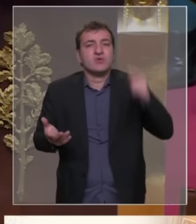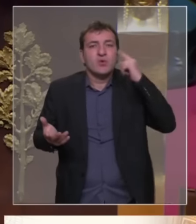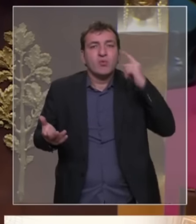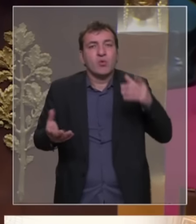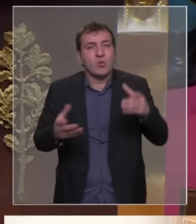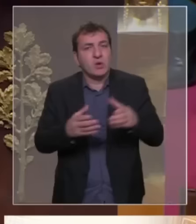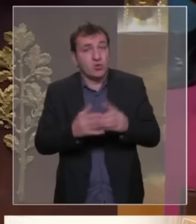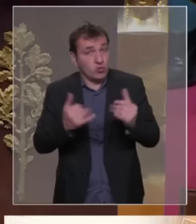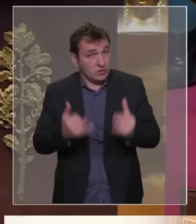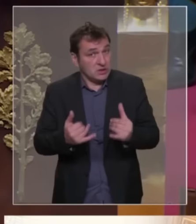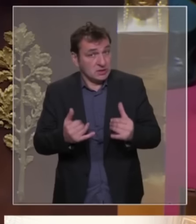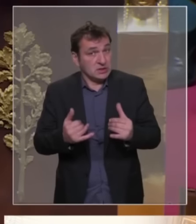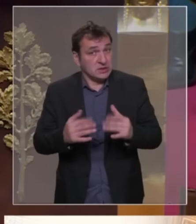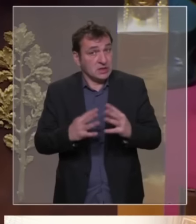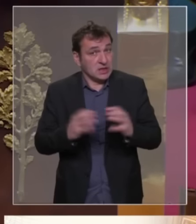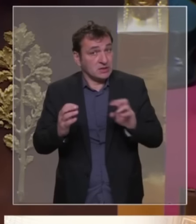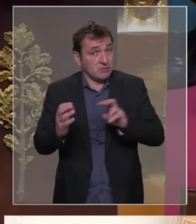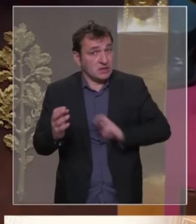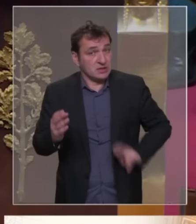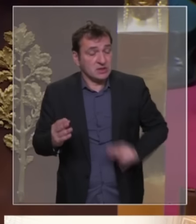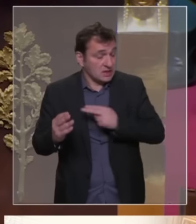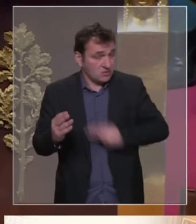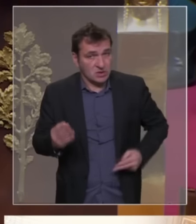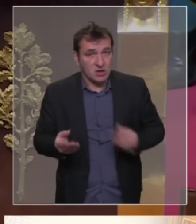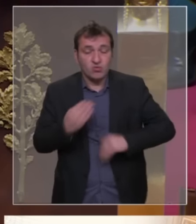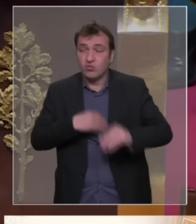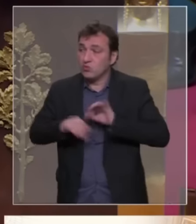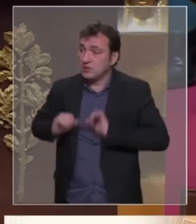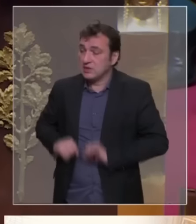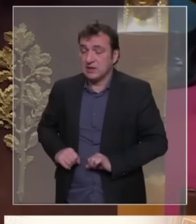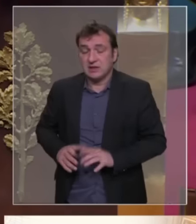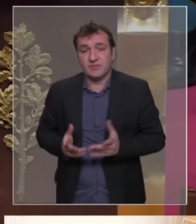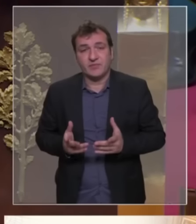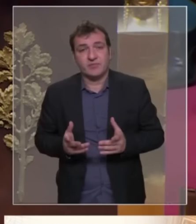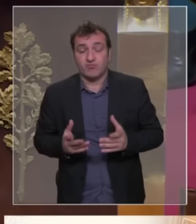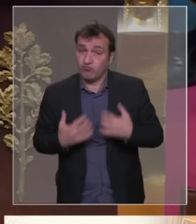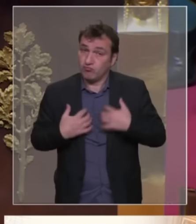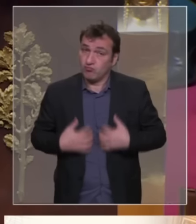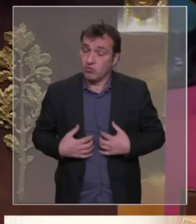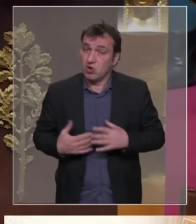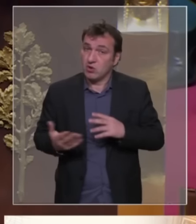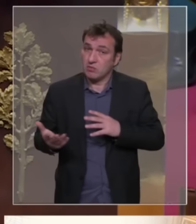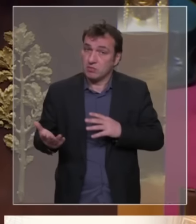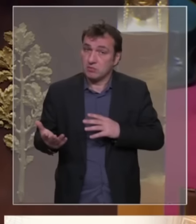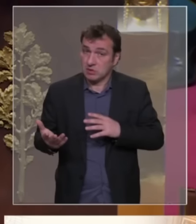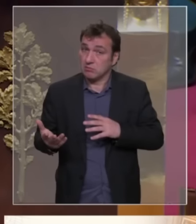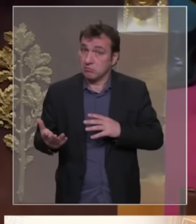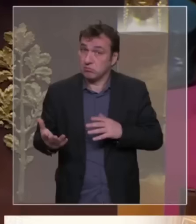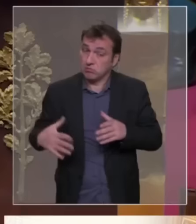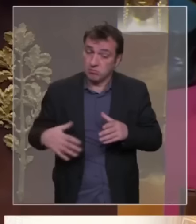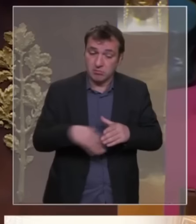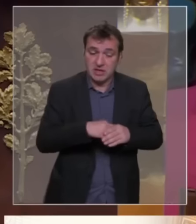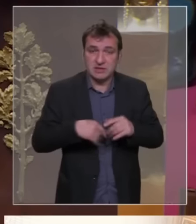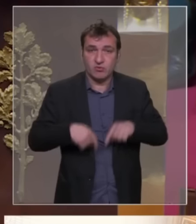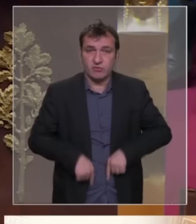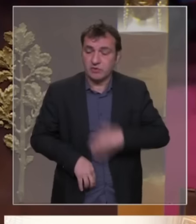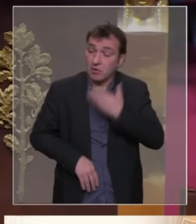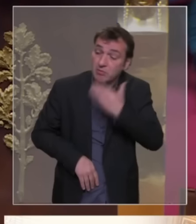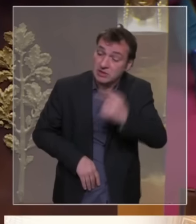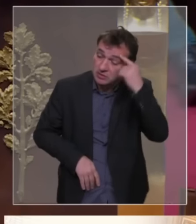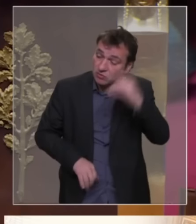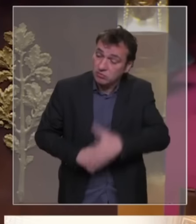à l'Assemblée nationale ou au Sénat, dont certains membres sont désormais membres du gouvernement et que je remercie pour leur